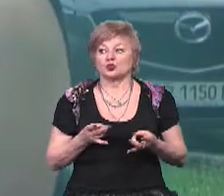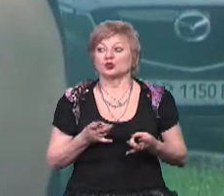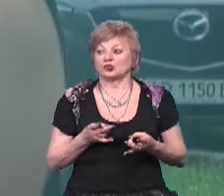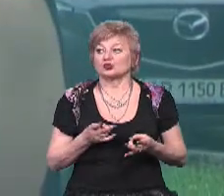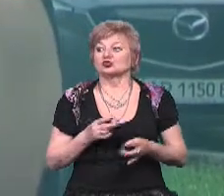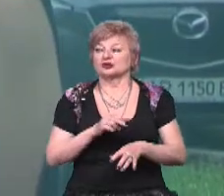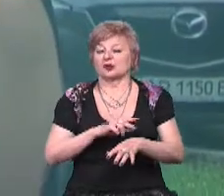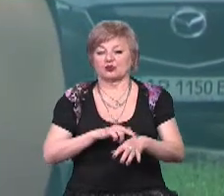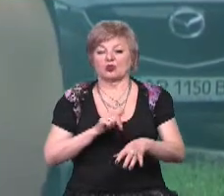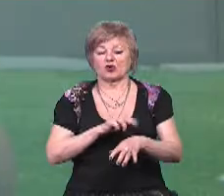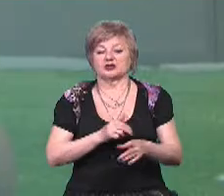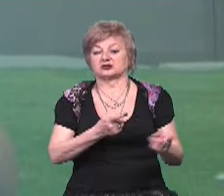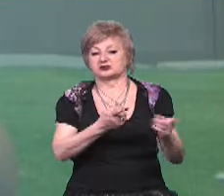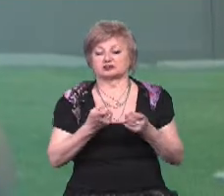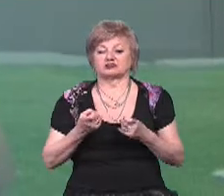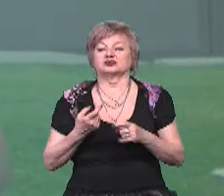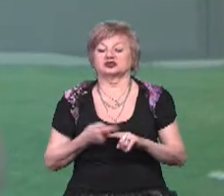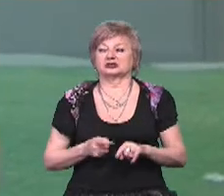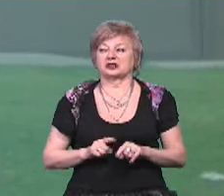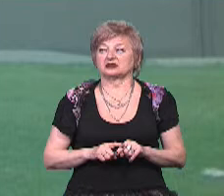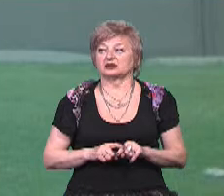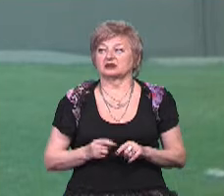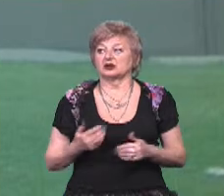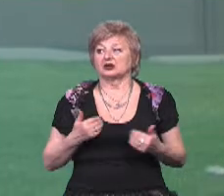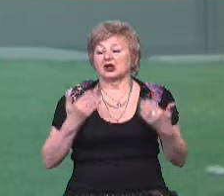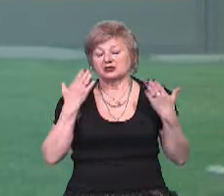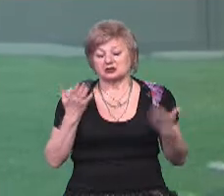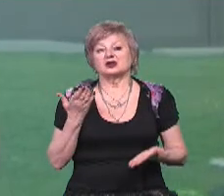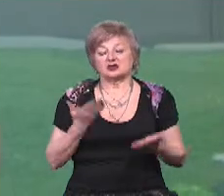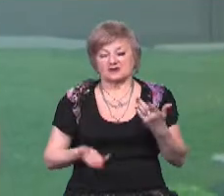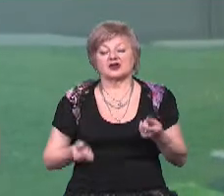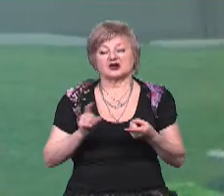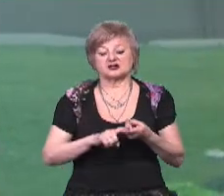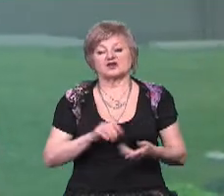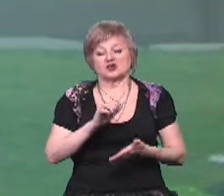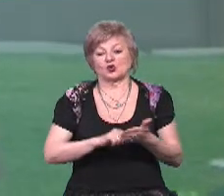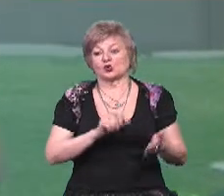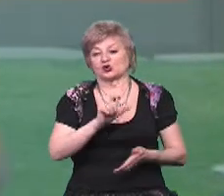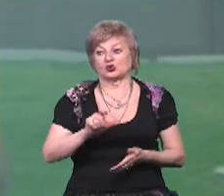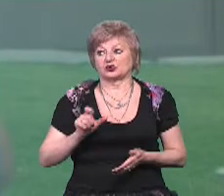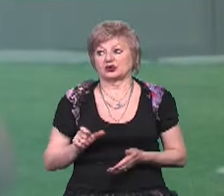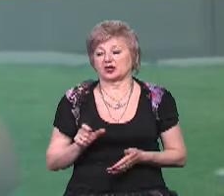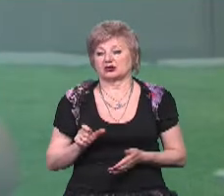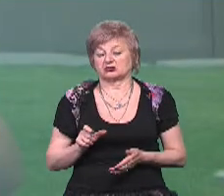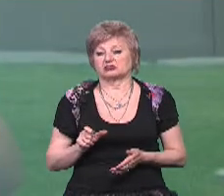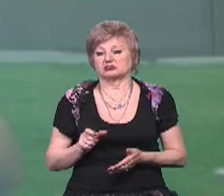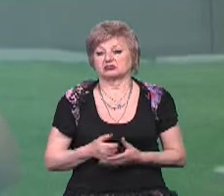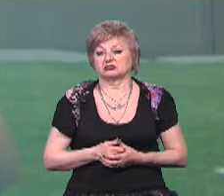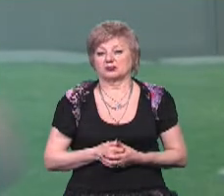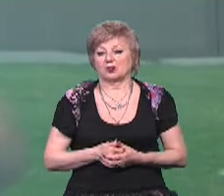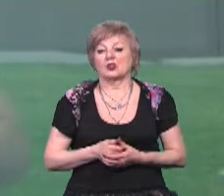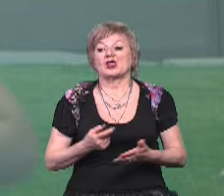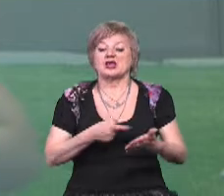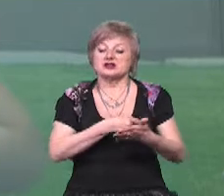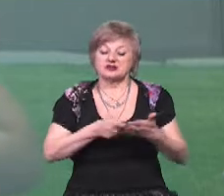поліцію. Це єдиний спосіб. Ну, не знаю, це більше від людей, мабуть, залежить. Не знаю, це, мабуть, більше від людей залежить.